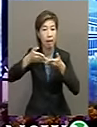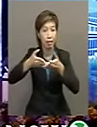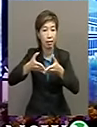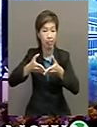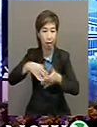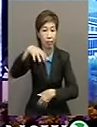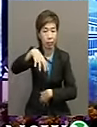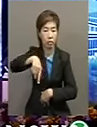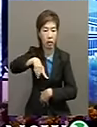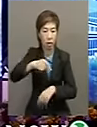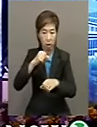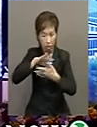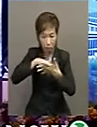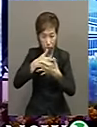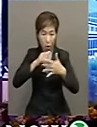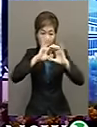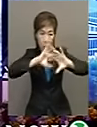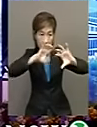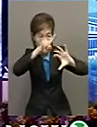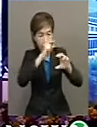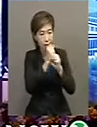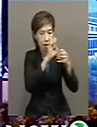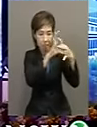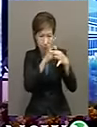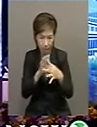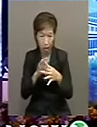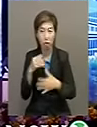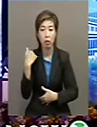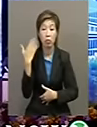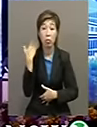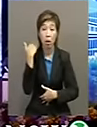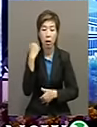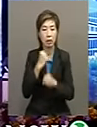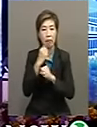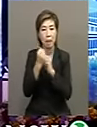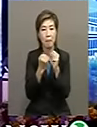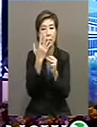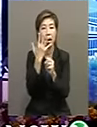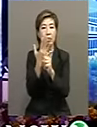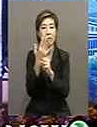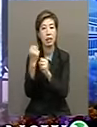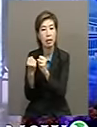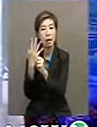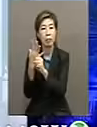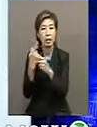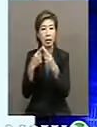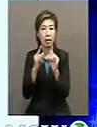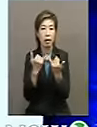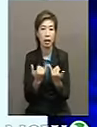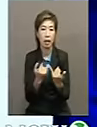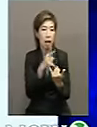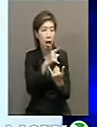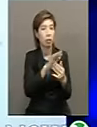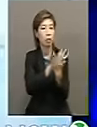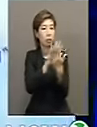ทำให้สอดคล้องกับแนวคิดของรัฐบาลคดปกติจะทำอมาเป็ทุก 5 ปีแต่มารอบนี้ก็สอดคล้อง